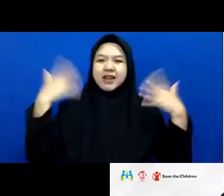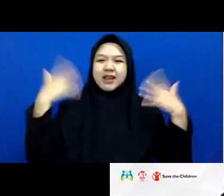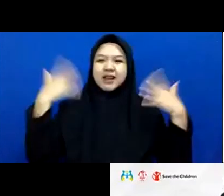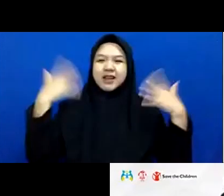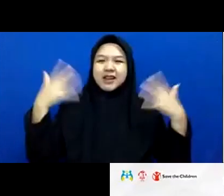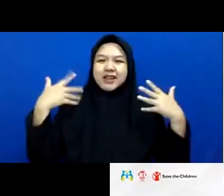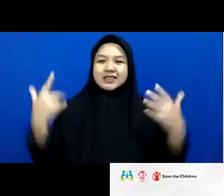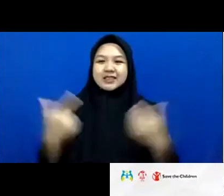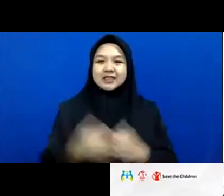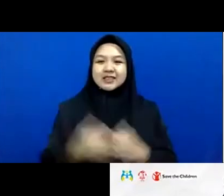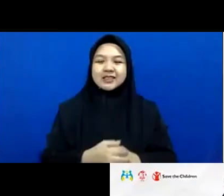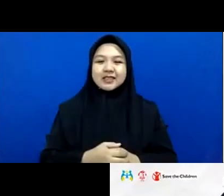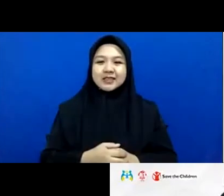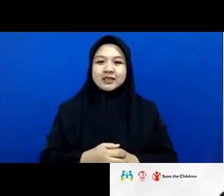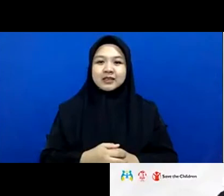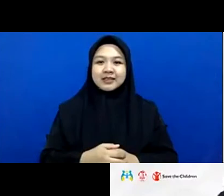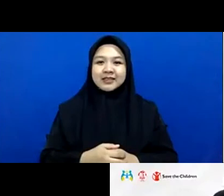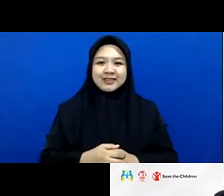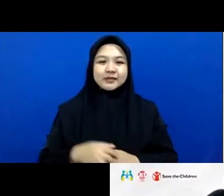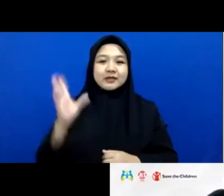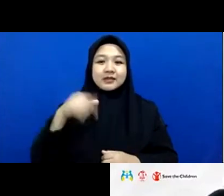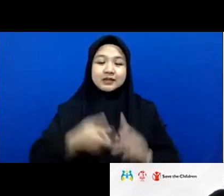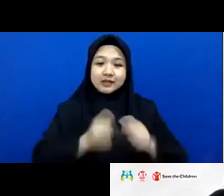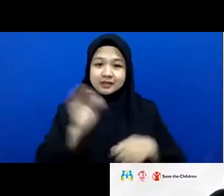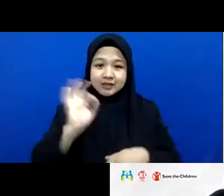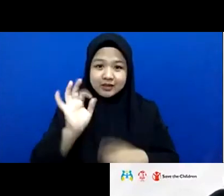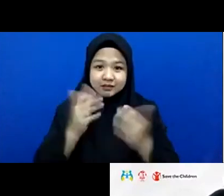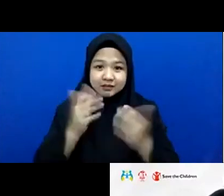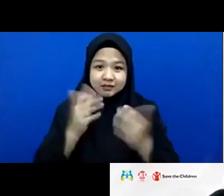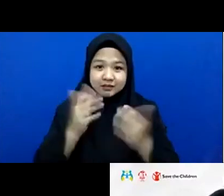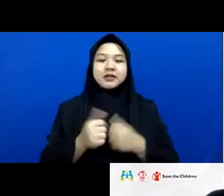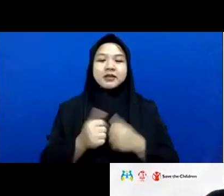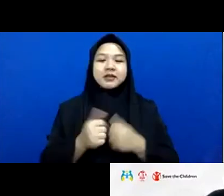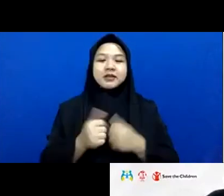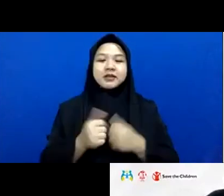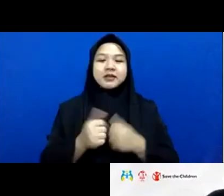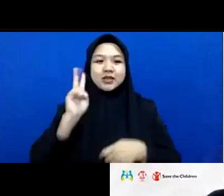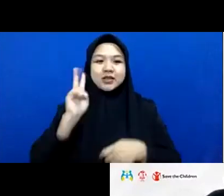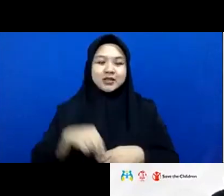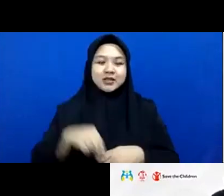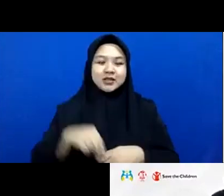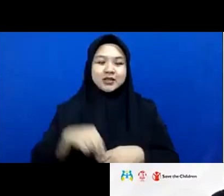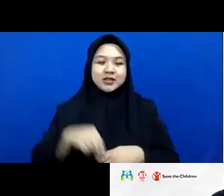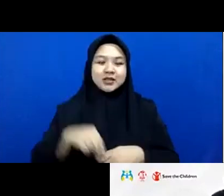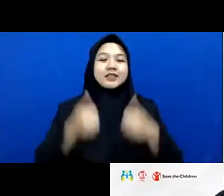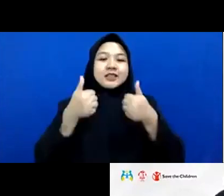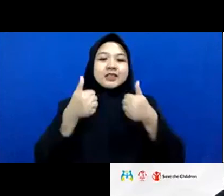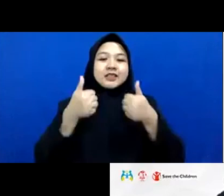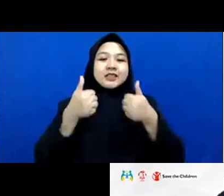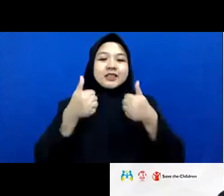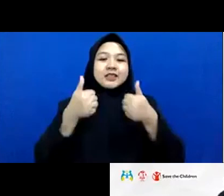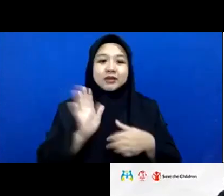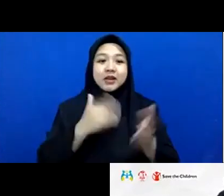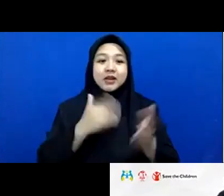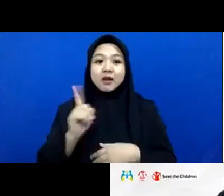di sini ya, dingin. Hari ini nggak ada nguji ya Pak ya, aman ya? Aman, nggak ada nguji. Besok tugas lagi. Besok